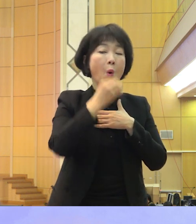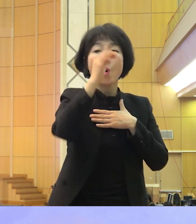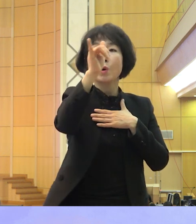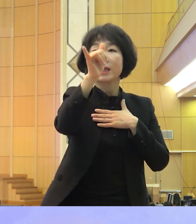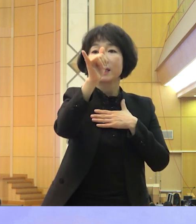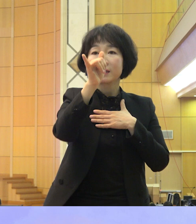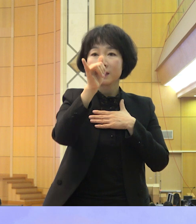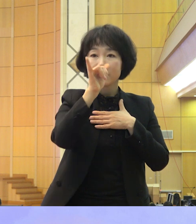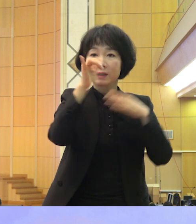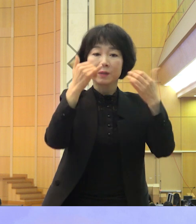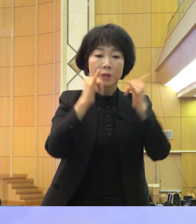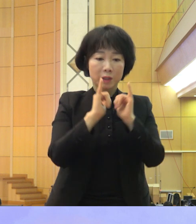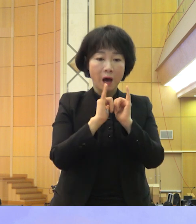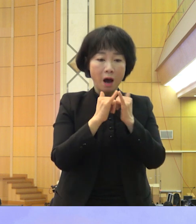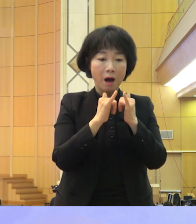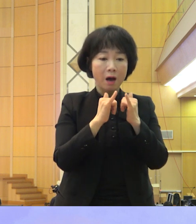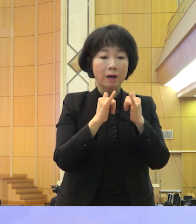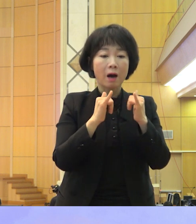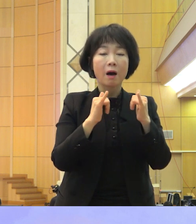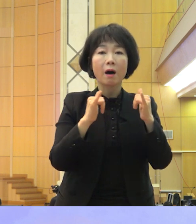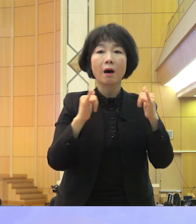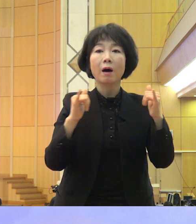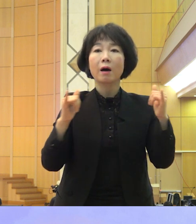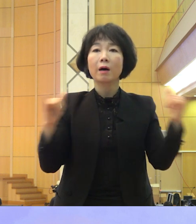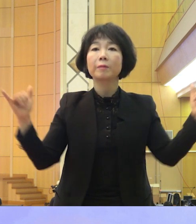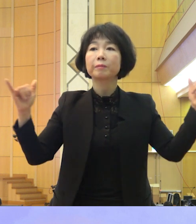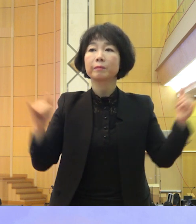사람들은 복 있는